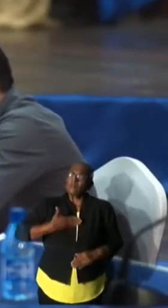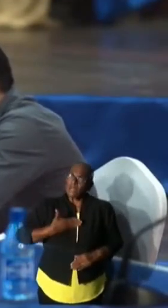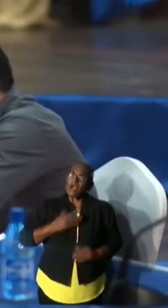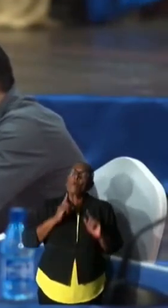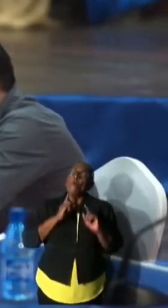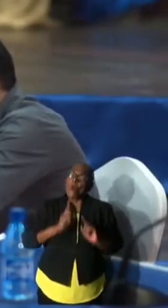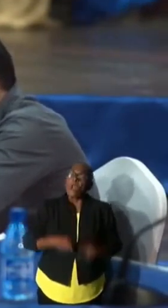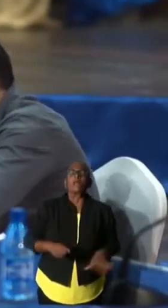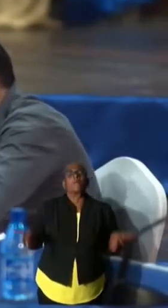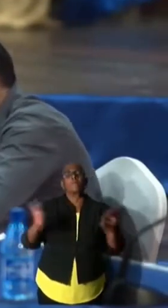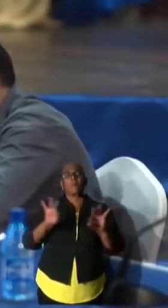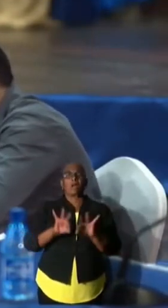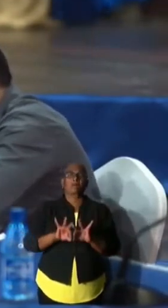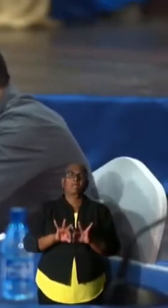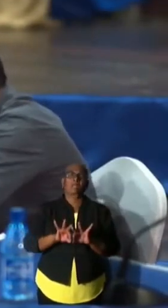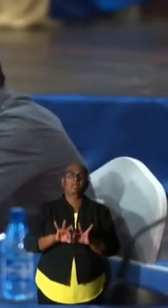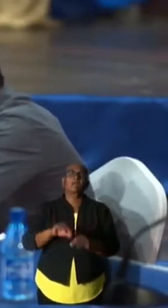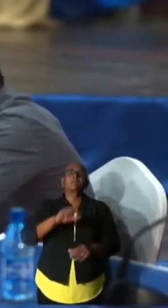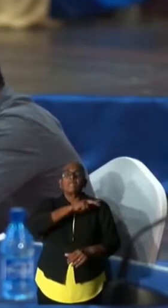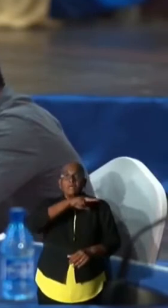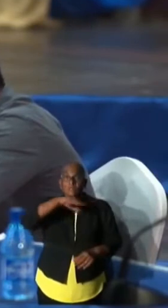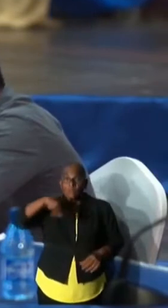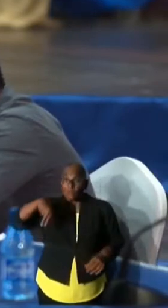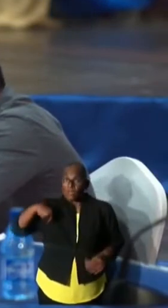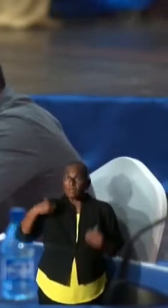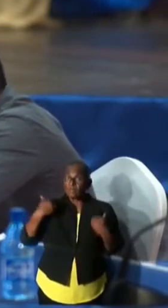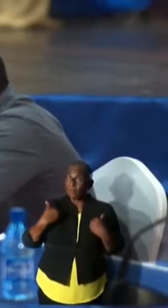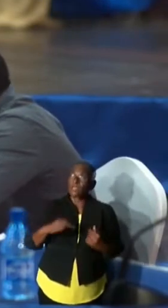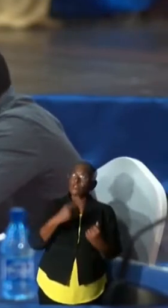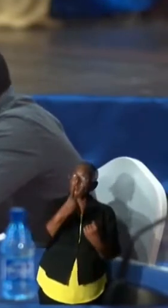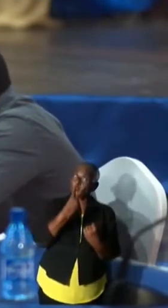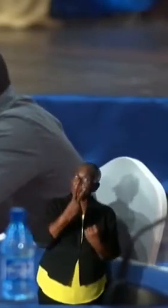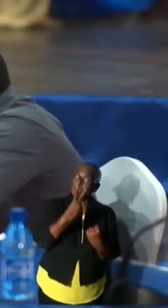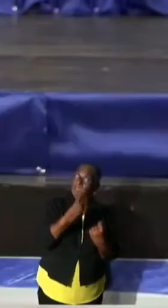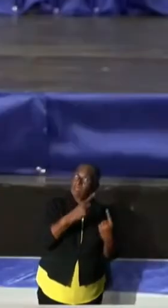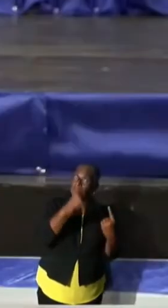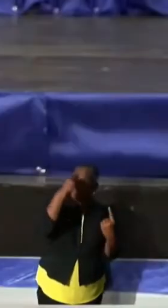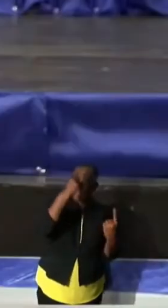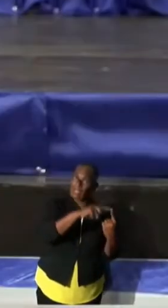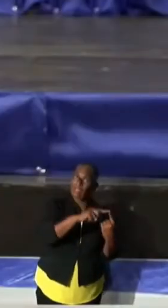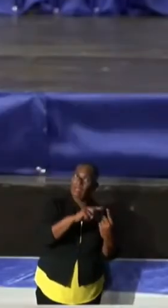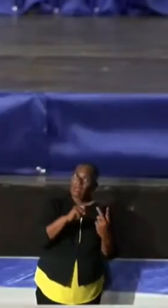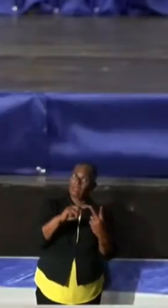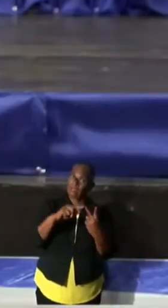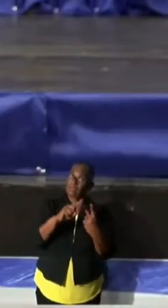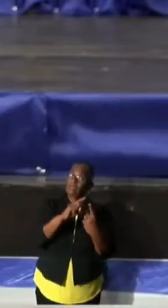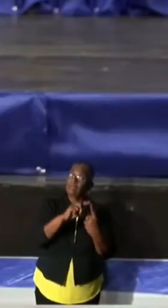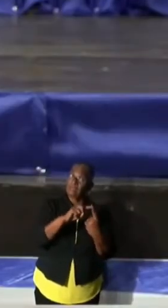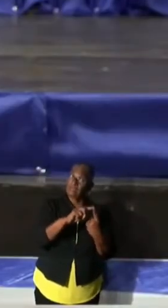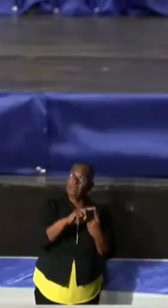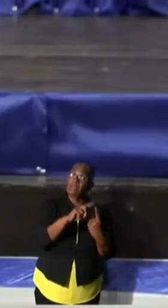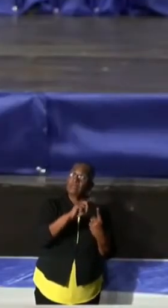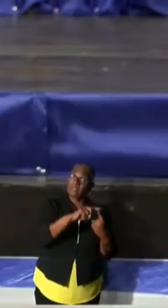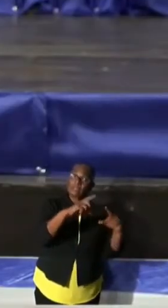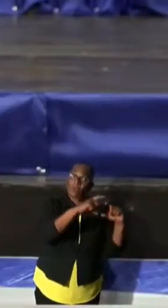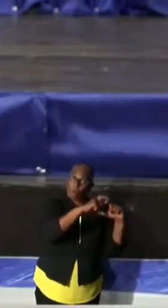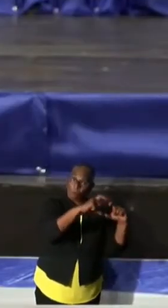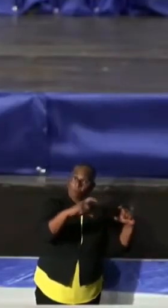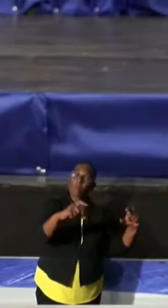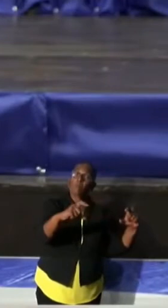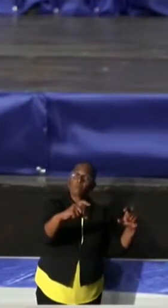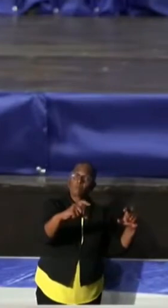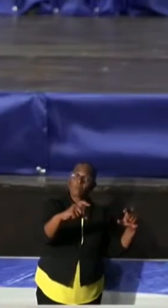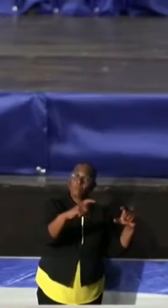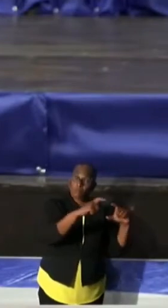Met name dat wij de mensen 2 alternatieven hebben gegeven. 1 is nog steeds uw boeking te doen. De mensen